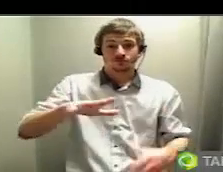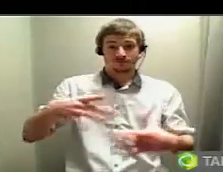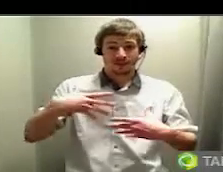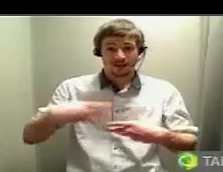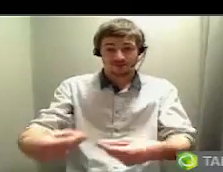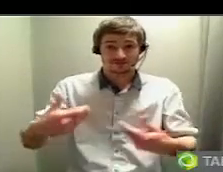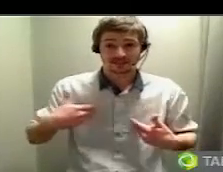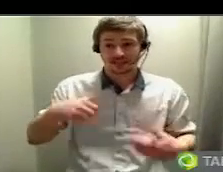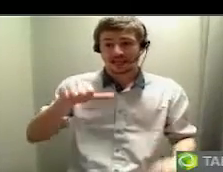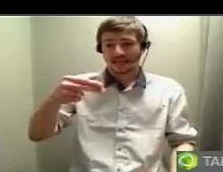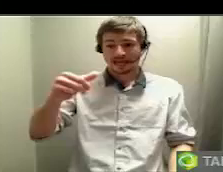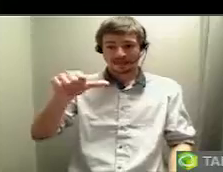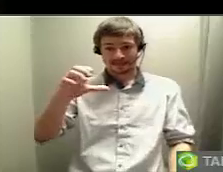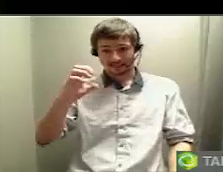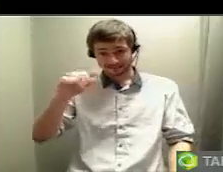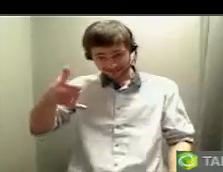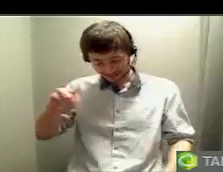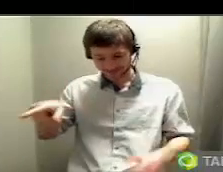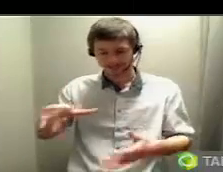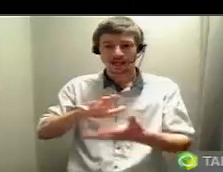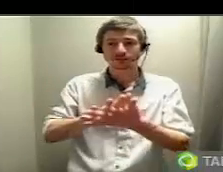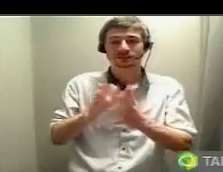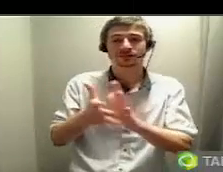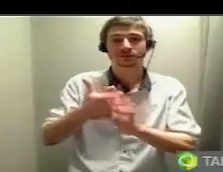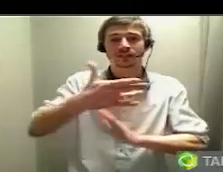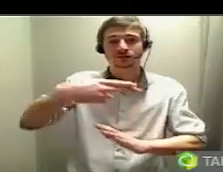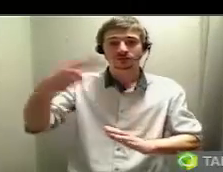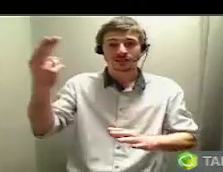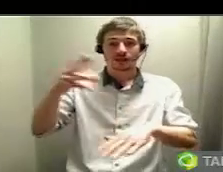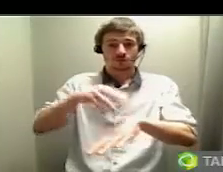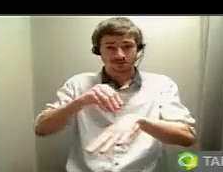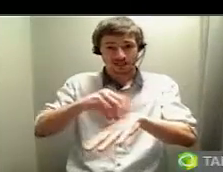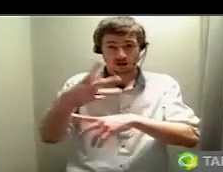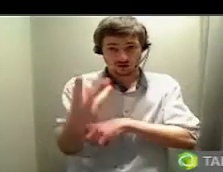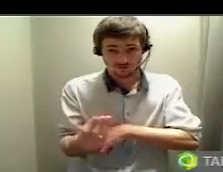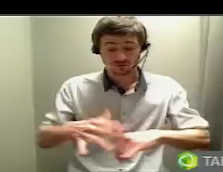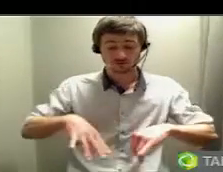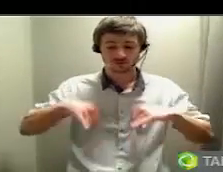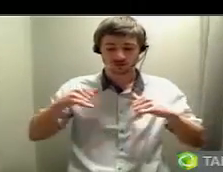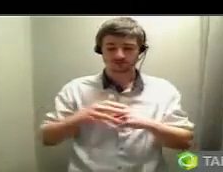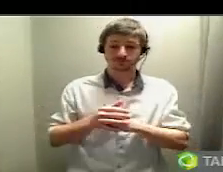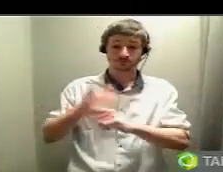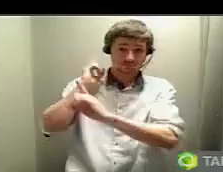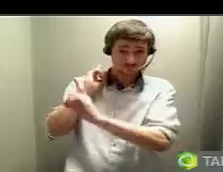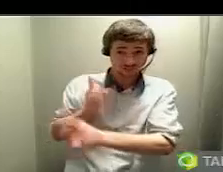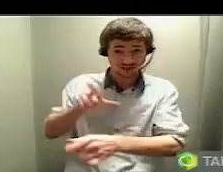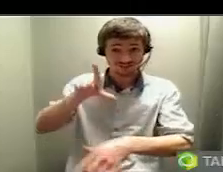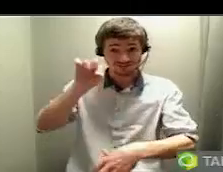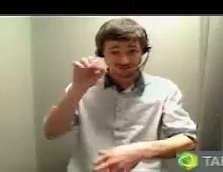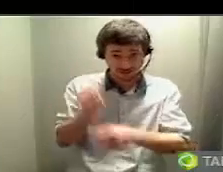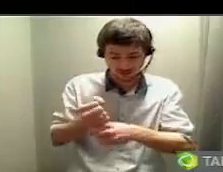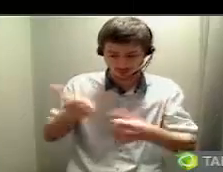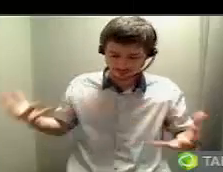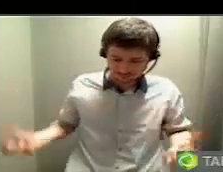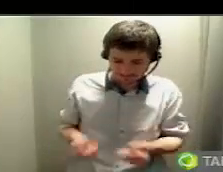d'enfants et de jeunes. C'est une association qui a plus de 20 ans et qui promeut l'action des conseils d'enfants et